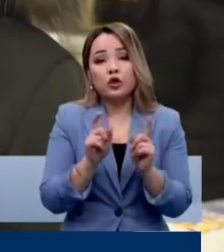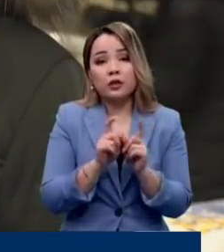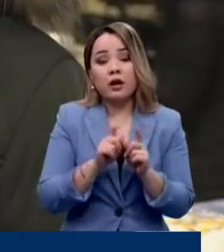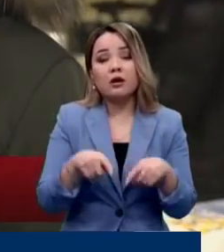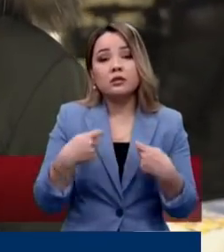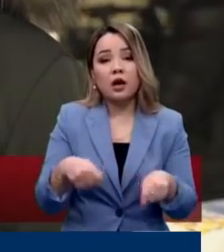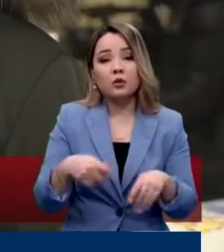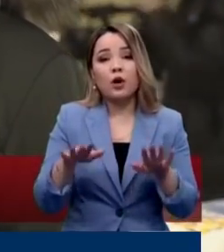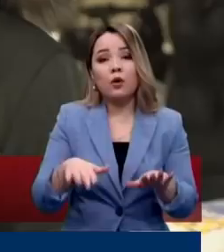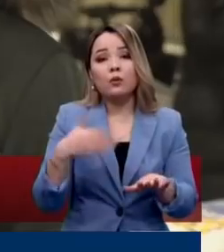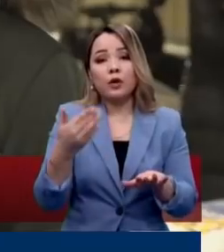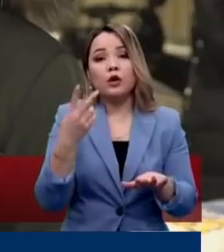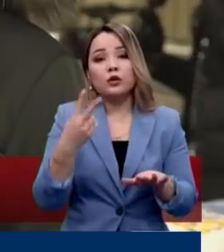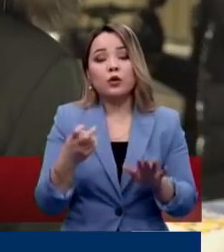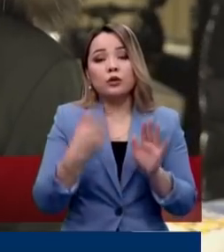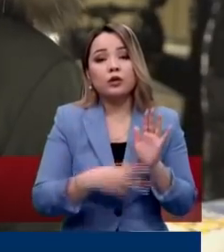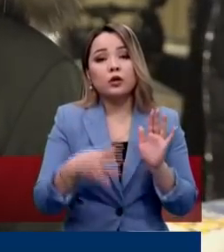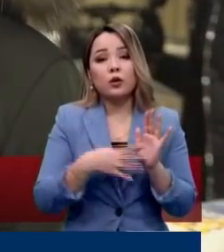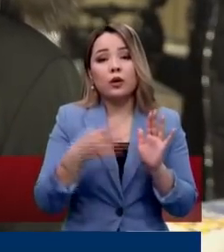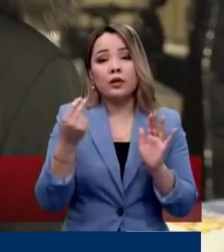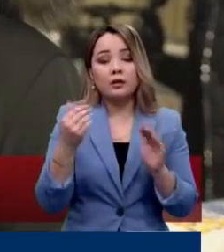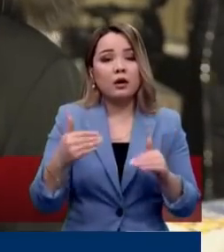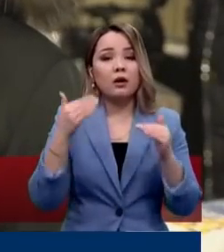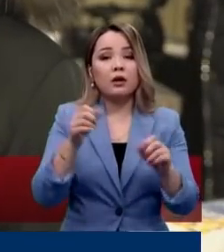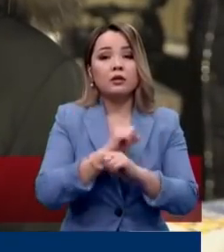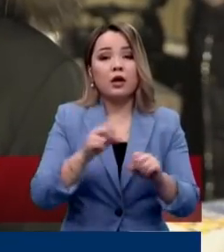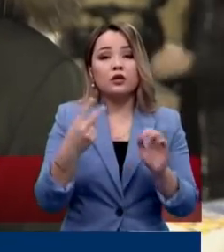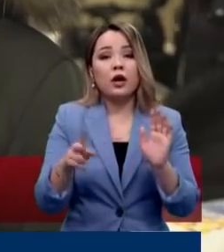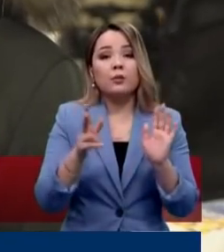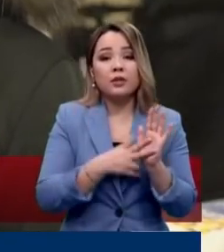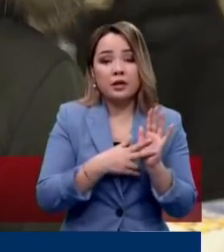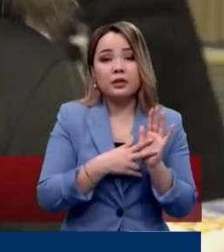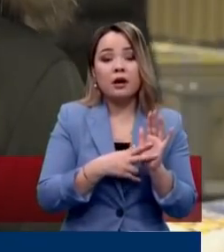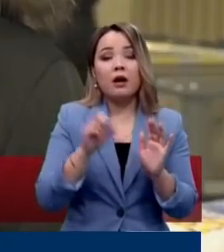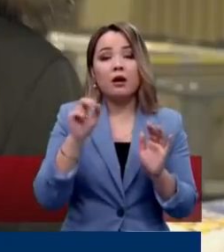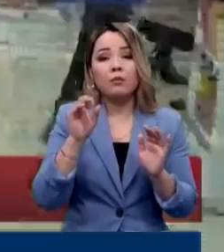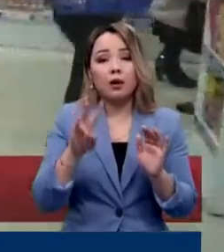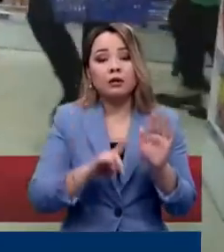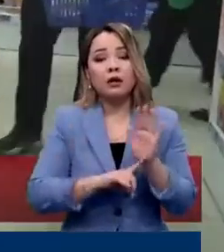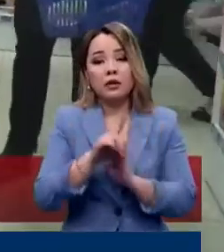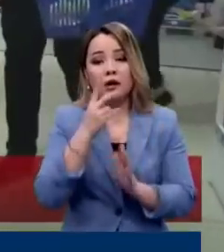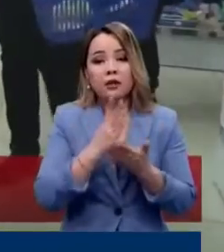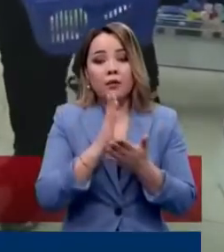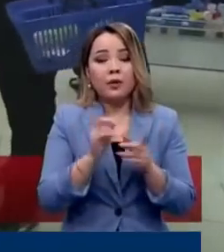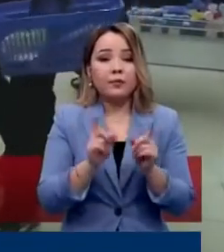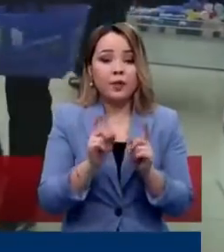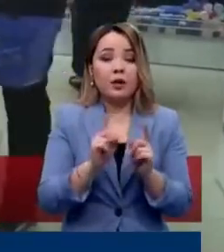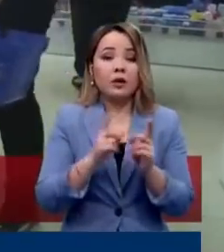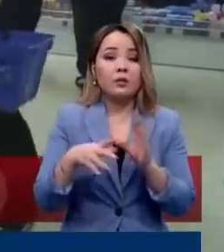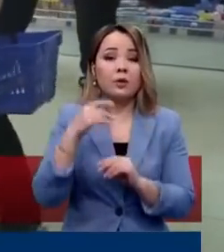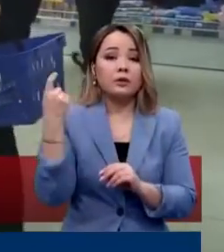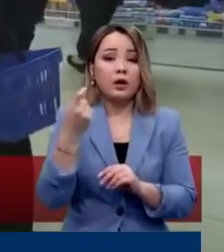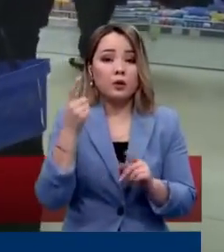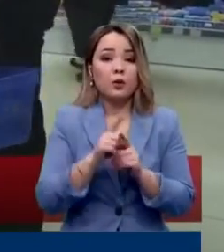сауда орындарының 289 теңгеден аспауы керек. Ол 28-ші Ақпанға дейін. Ал дүкен иелерінің сөзінше,